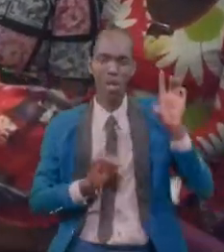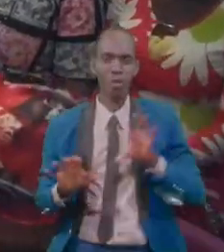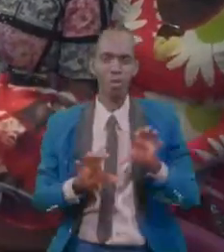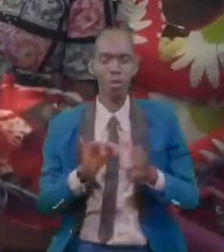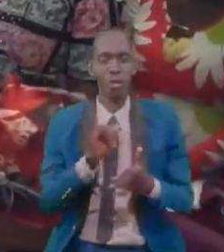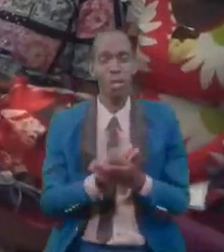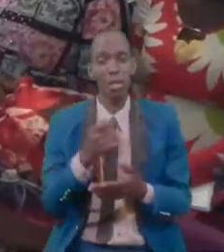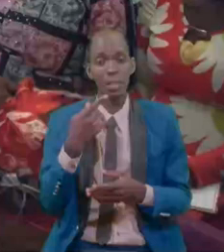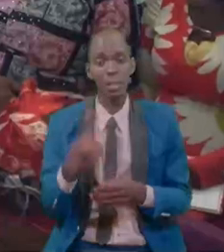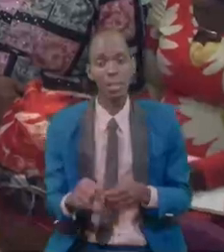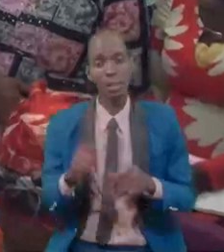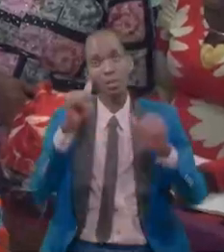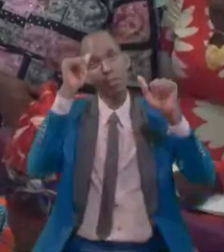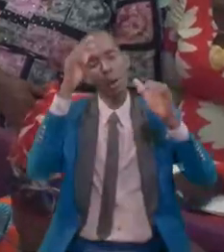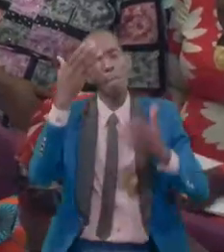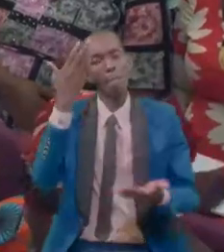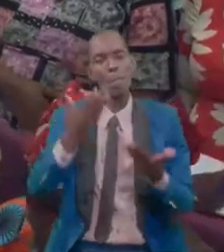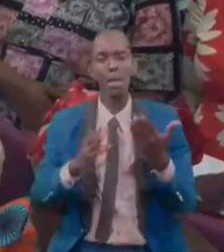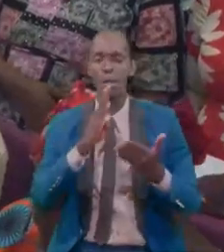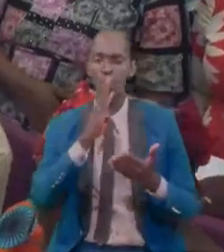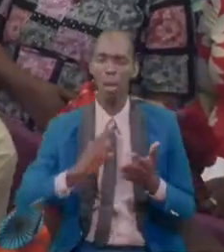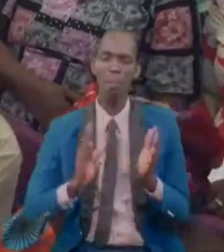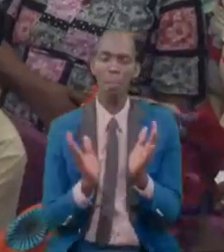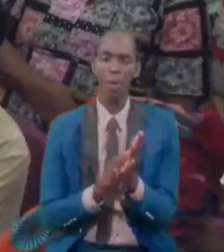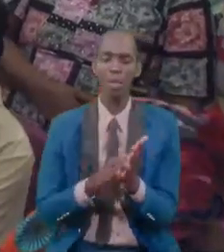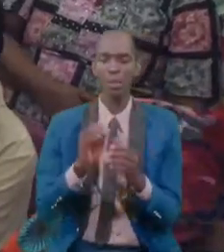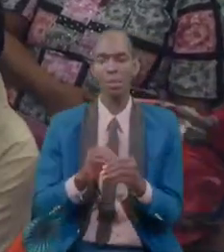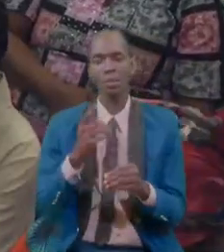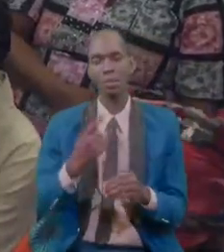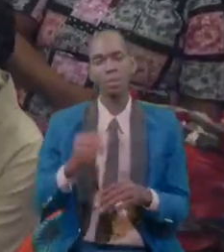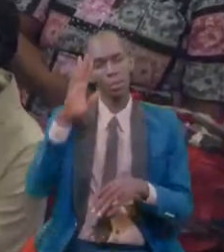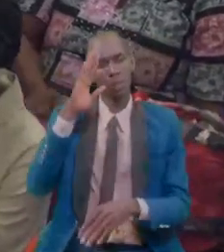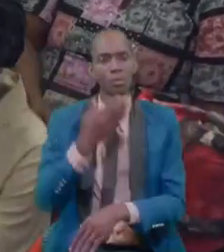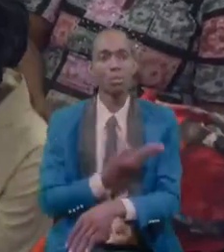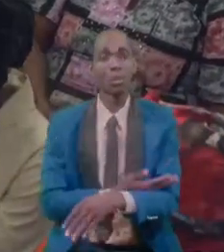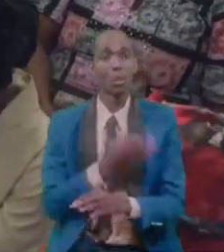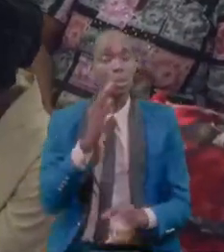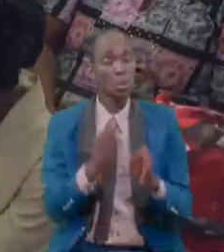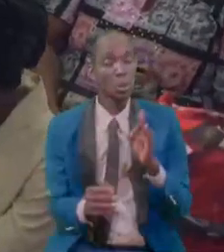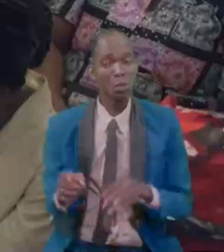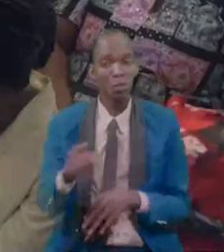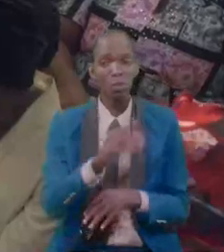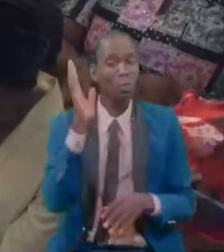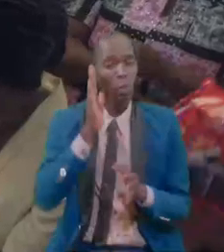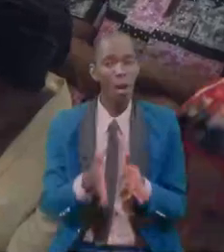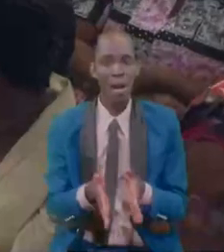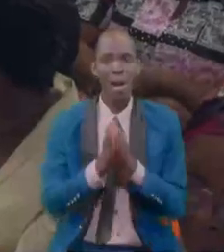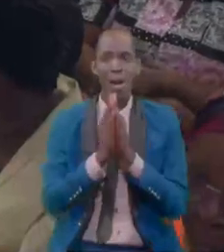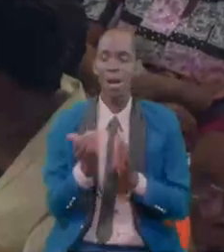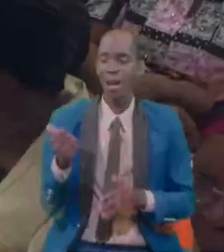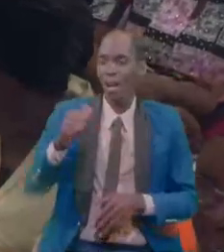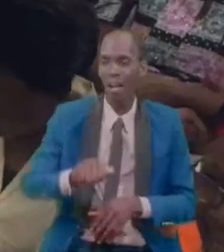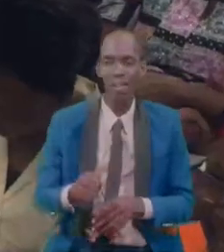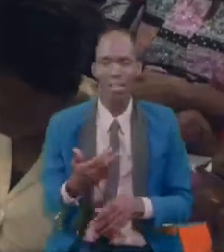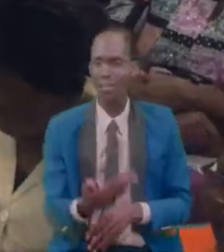le Père soit glorifié dans le Fils. Si vous demandez quelque chose en mon